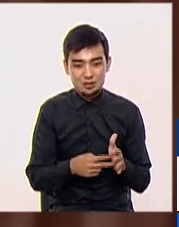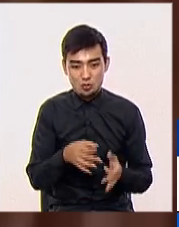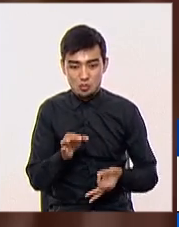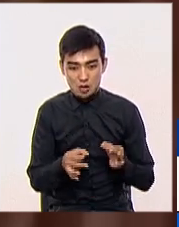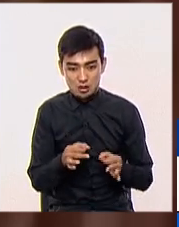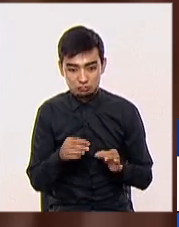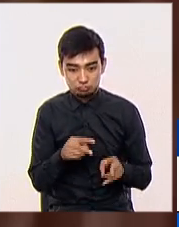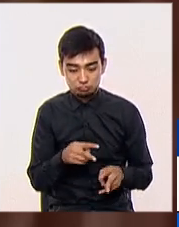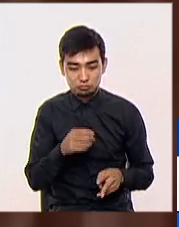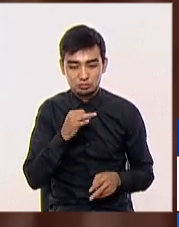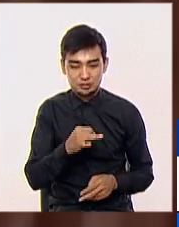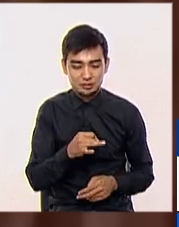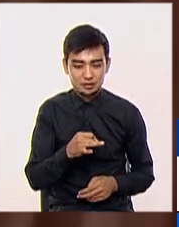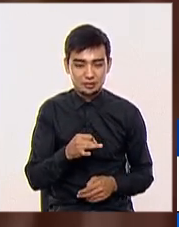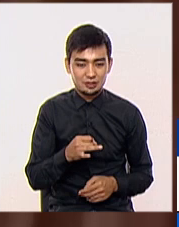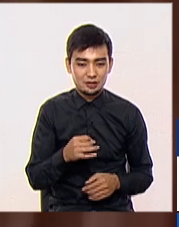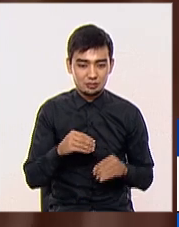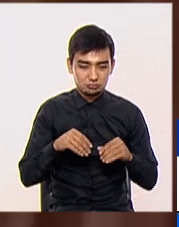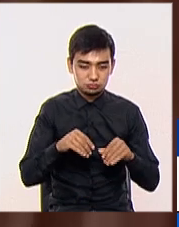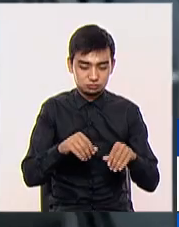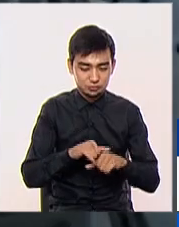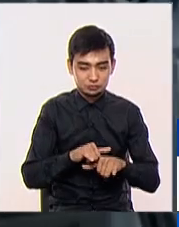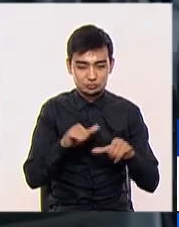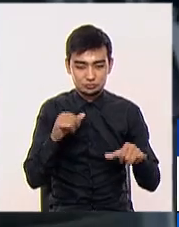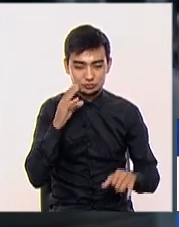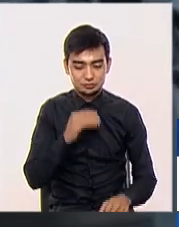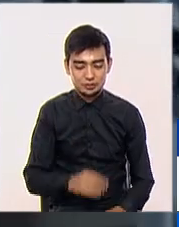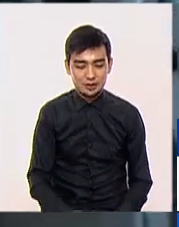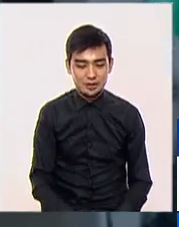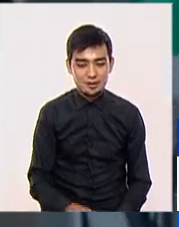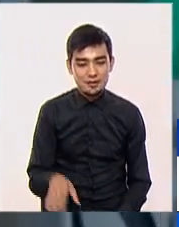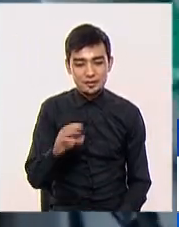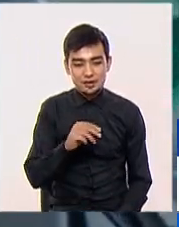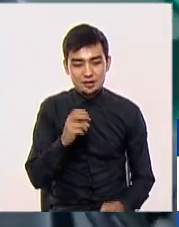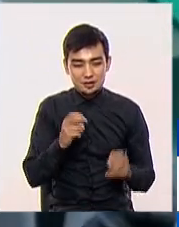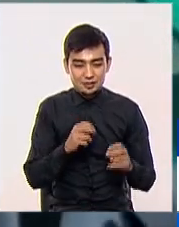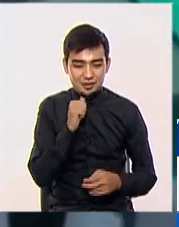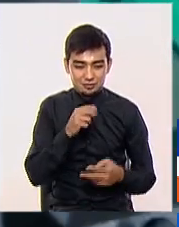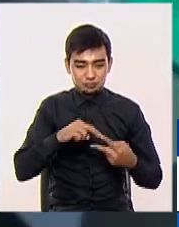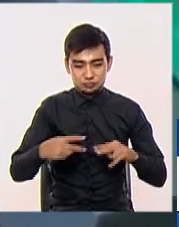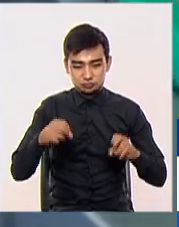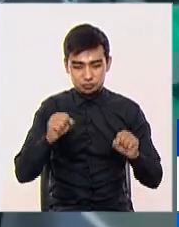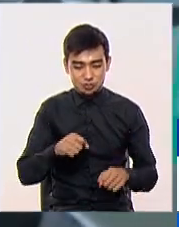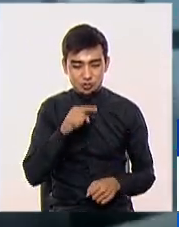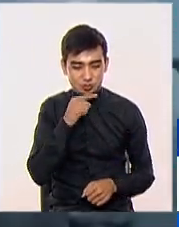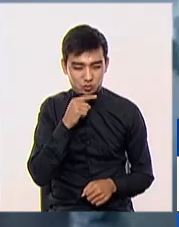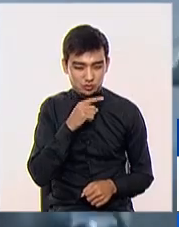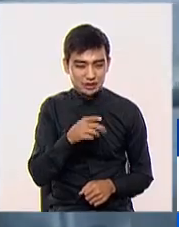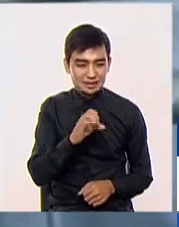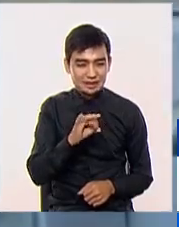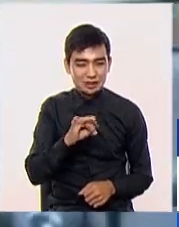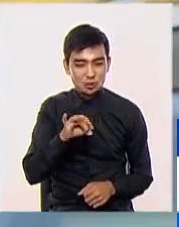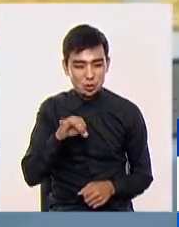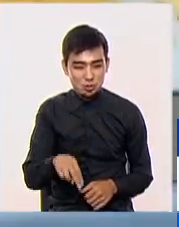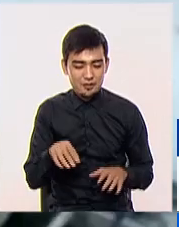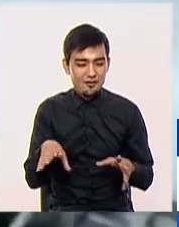держится, посадки увеличивают. Кондитеры говорят, сахар можно заменить кукурузным сиропом, но не везде.